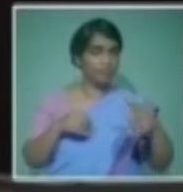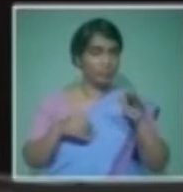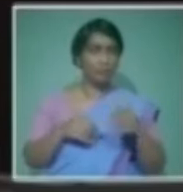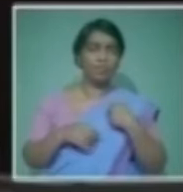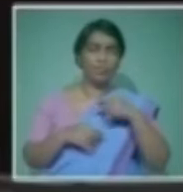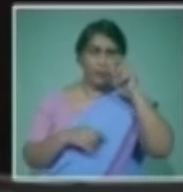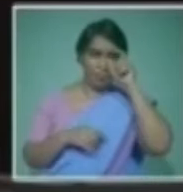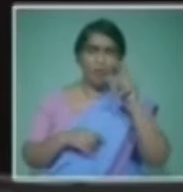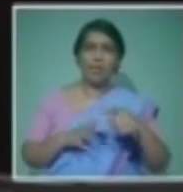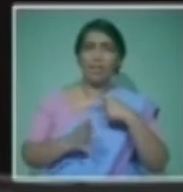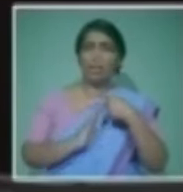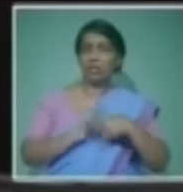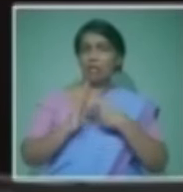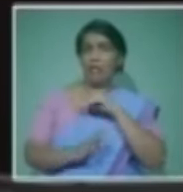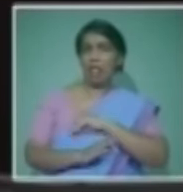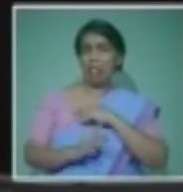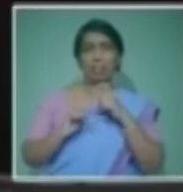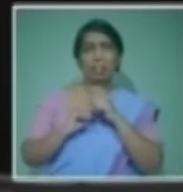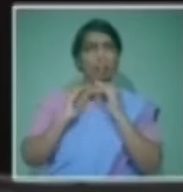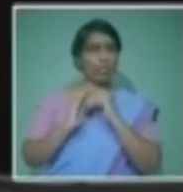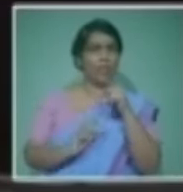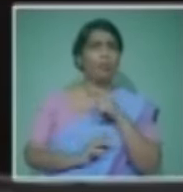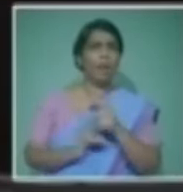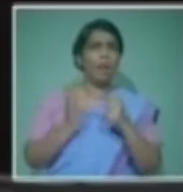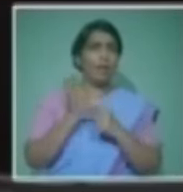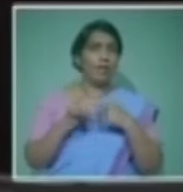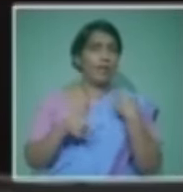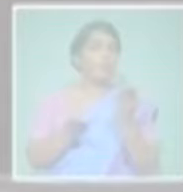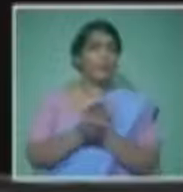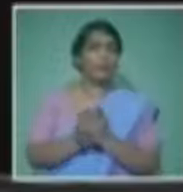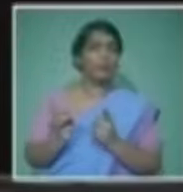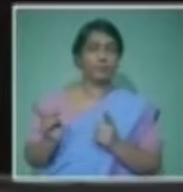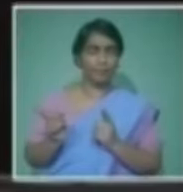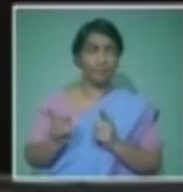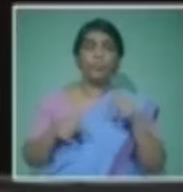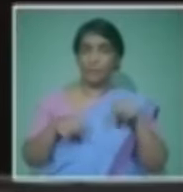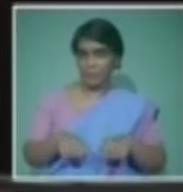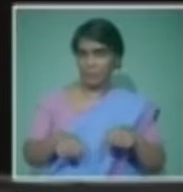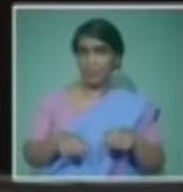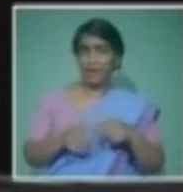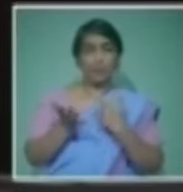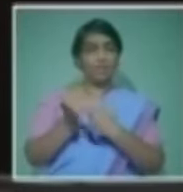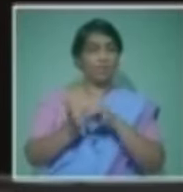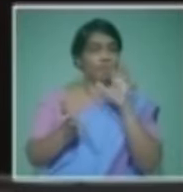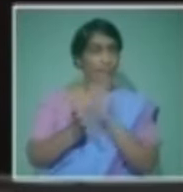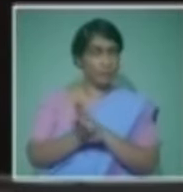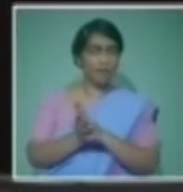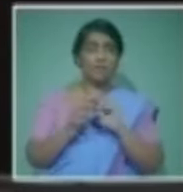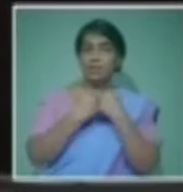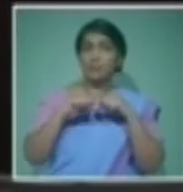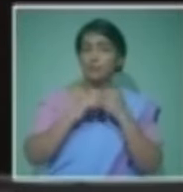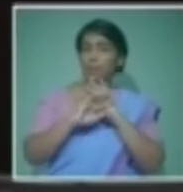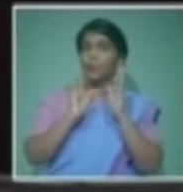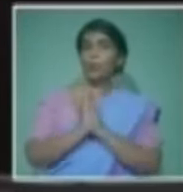මම බැලුවා දේශීය ආදායම් දෙපාර්තමේන්තුවේ කොච්චර බදු ලිපි ගොනු තියෙනවද කියලා. අද වෙනකොට ලියාපදිංචි වෙලා තියෙන සමාගම්